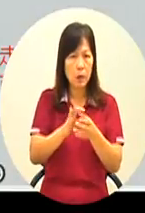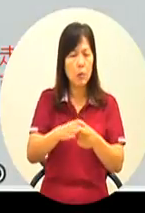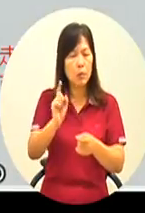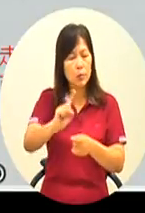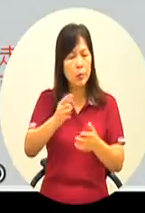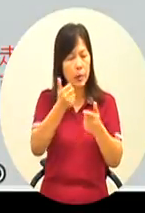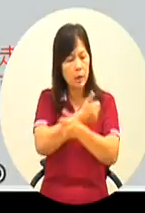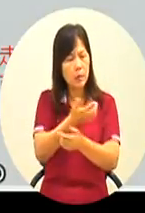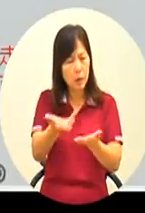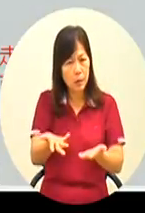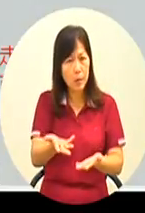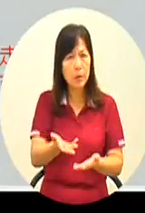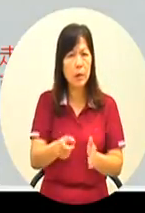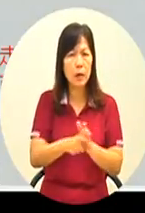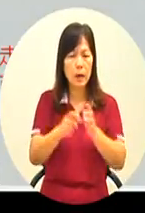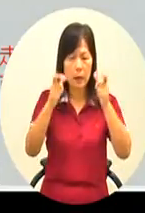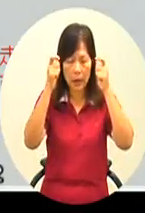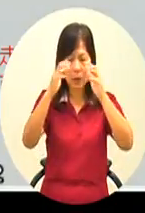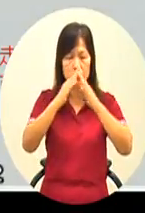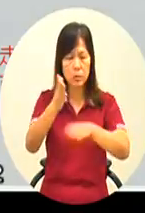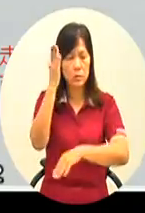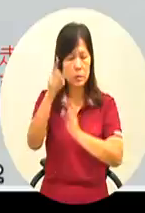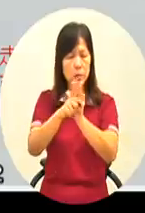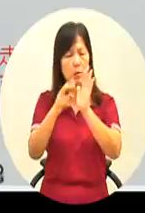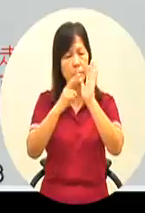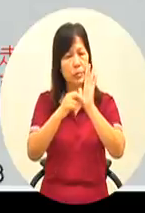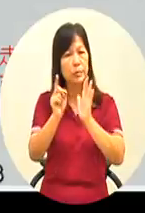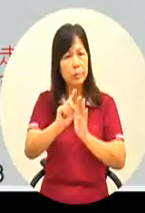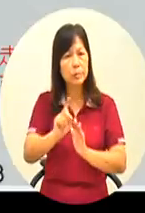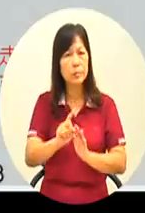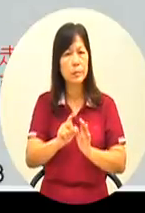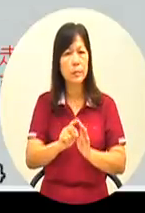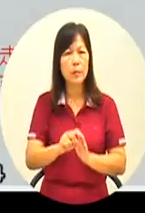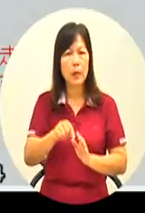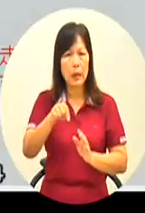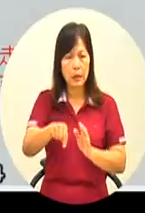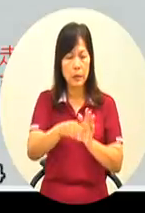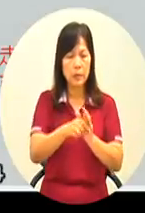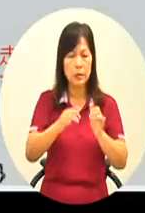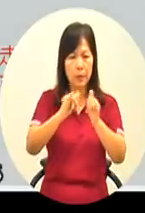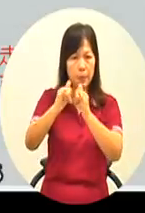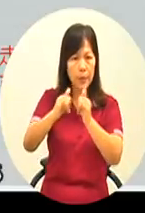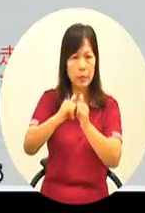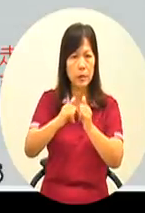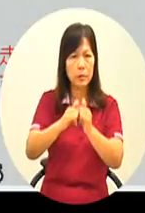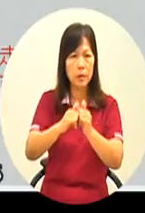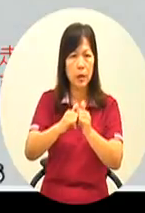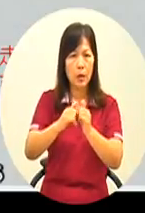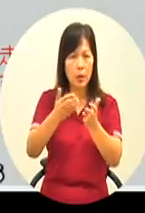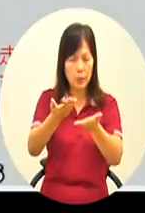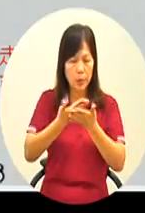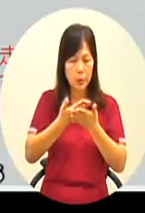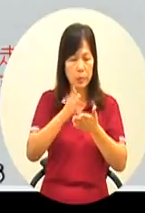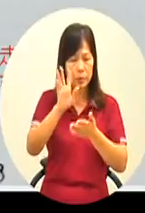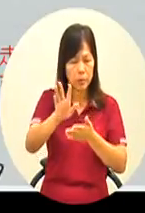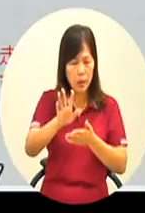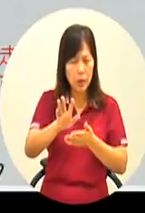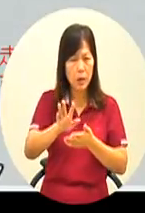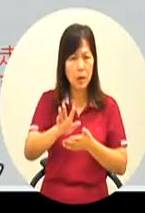位球场？高雄市政府当时的说法就是说，因为民众已经遭受了这么巨大的这